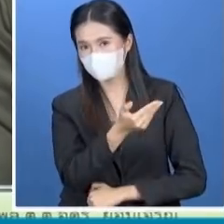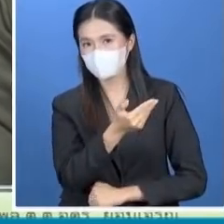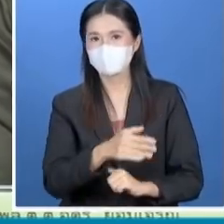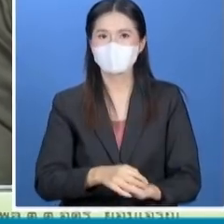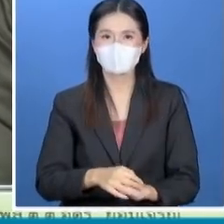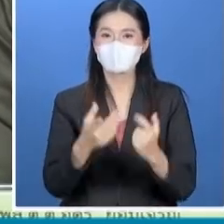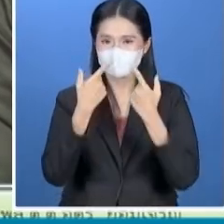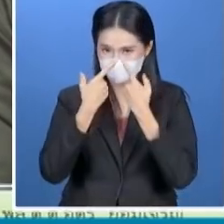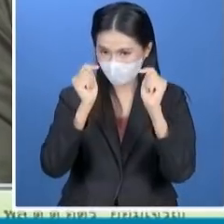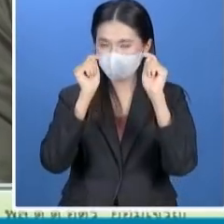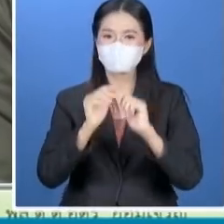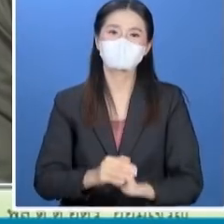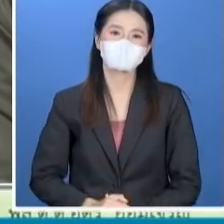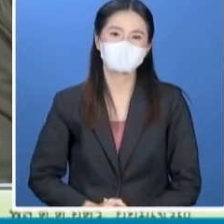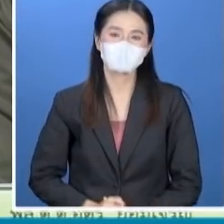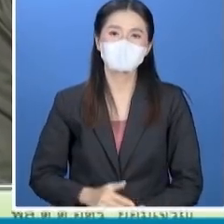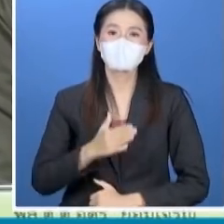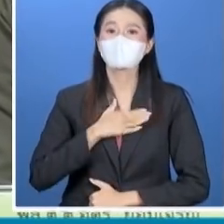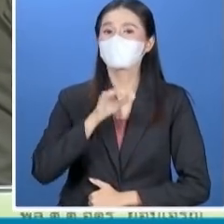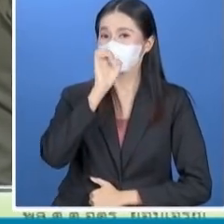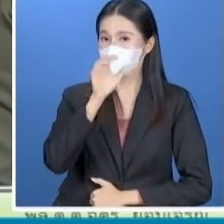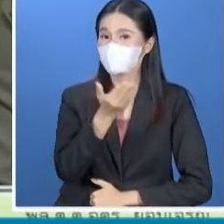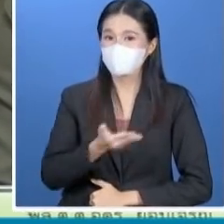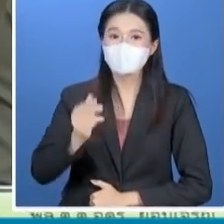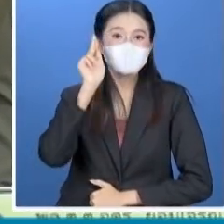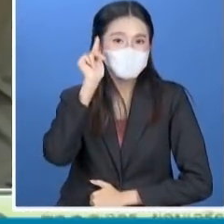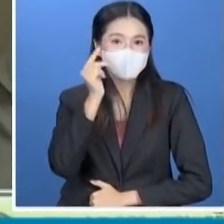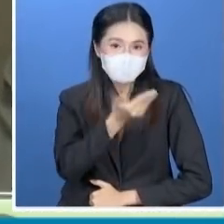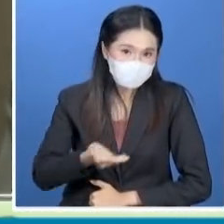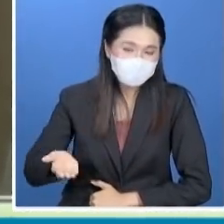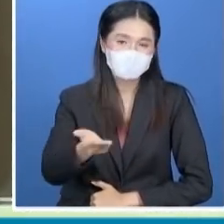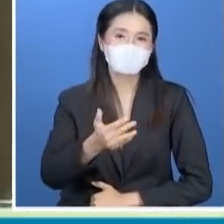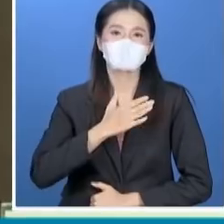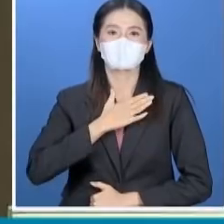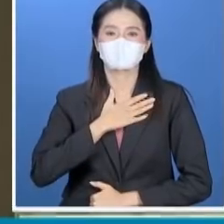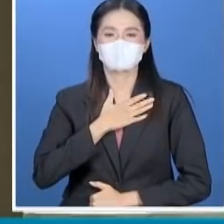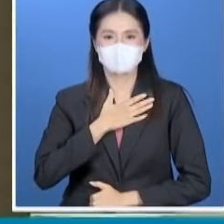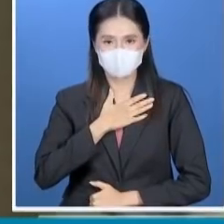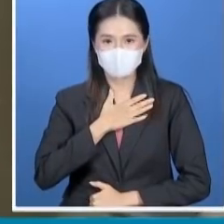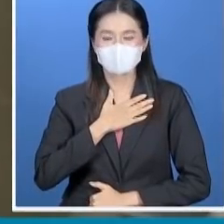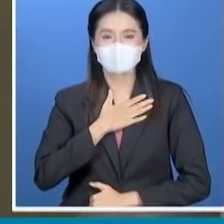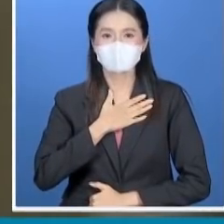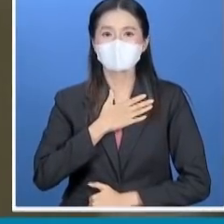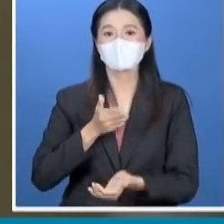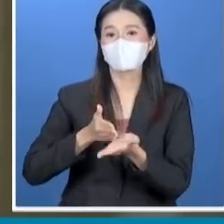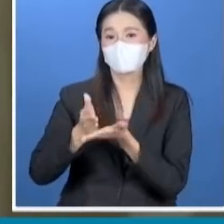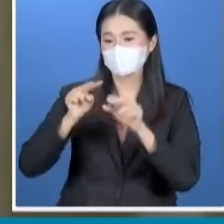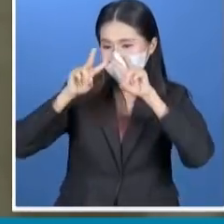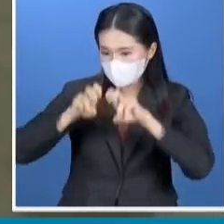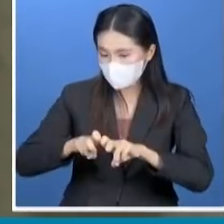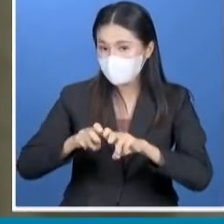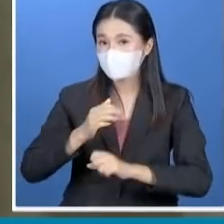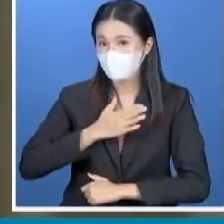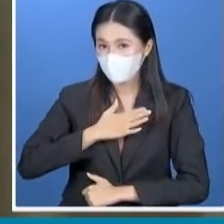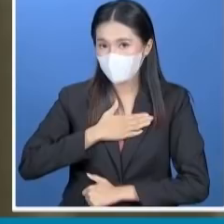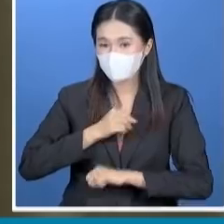เป็นคำตอบทุกอย่างซึ่งขอนำเรียนท่านพี่น้องสื่อมวลชนว่าจริงๆแล้วเนี่ยทางฝ่ายสืบสวนสอบสวนเองเ